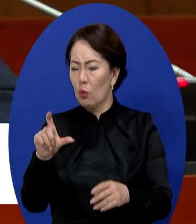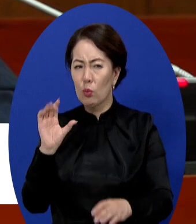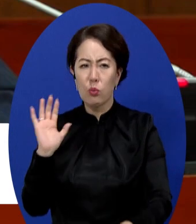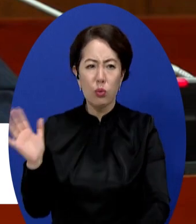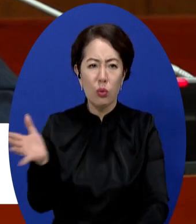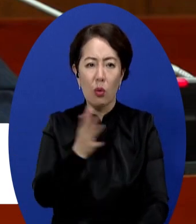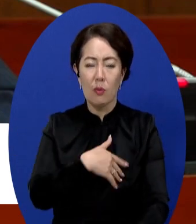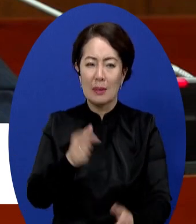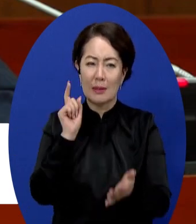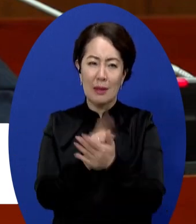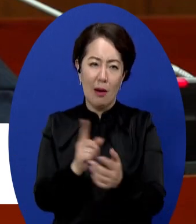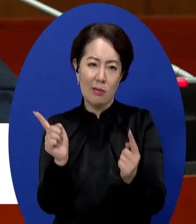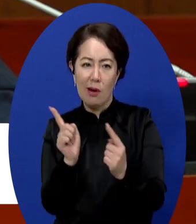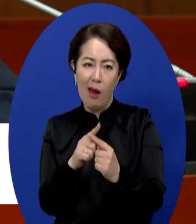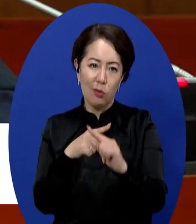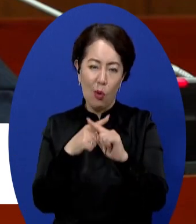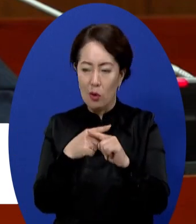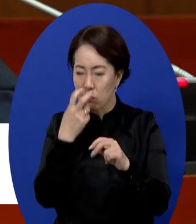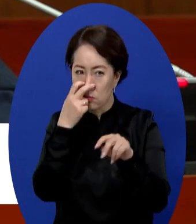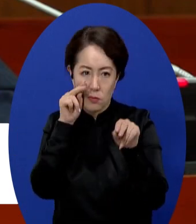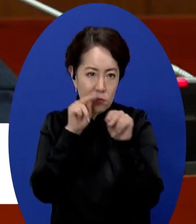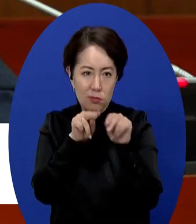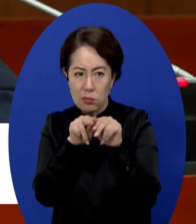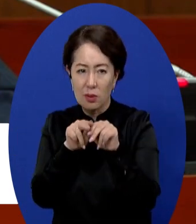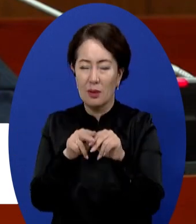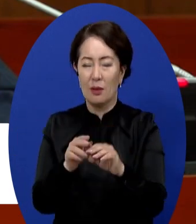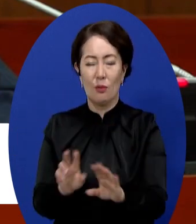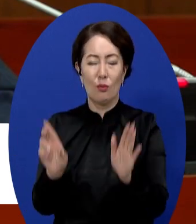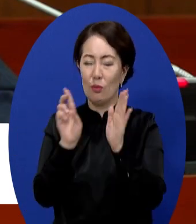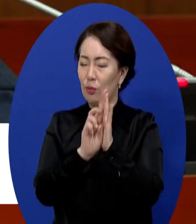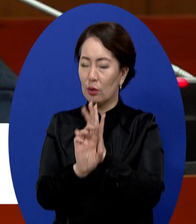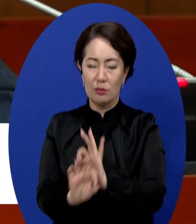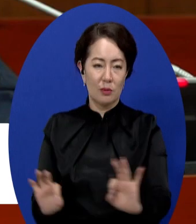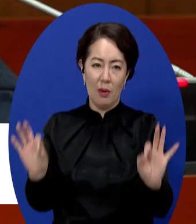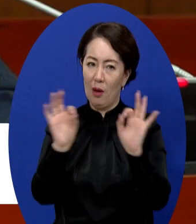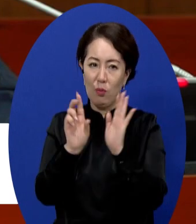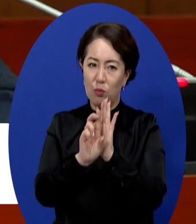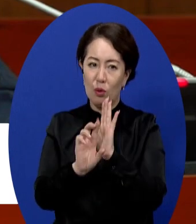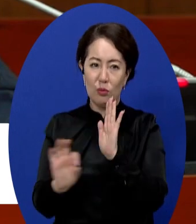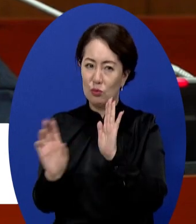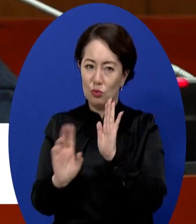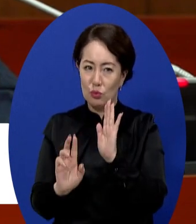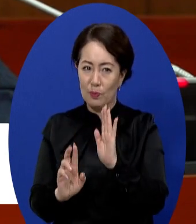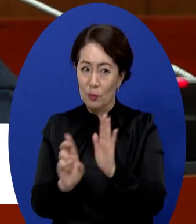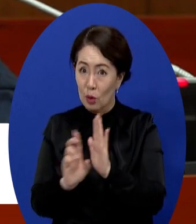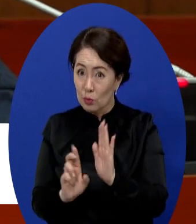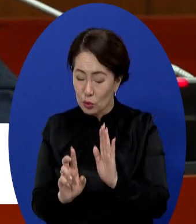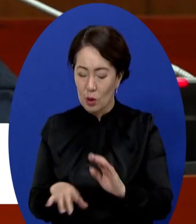хорин хязгаарлал нь бүгдийг одоо манан сахин гэвэл тийм боломжч байхгүй. бүгд одоо тэгж